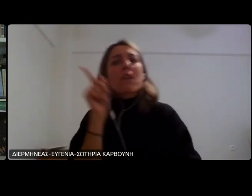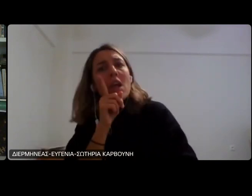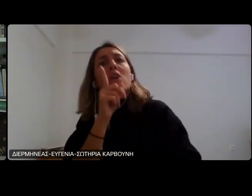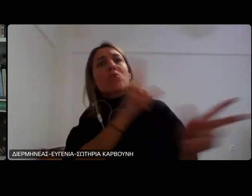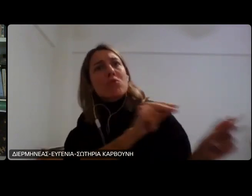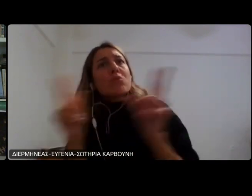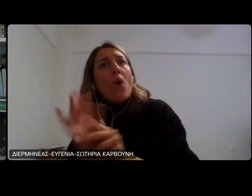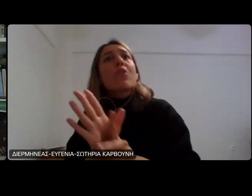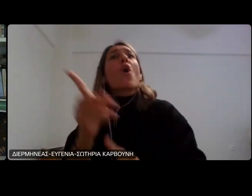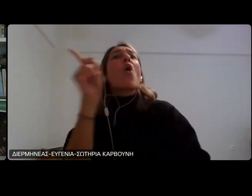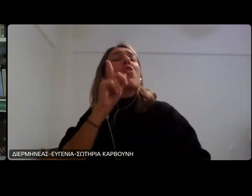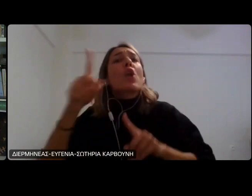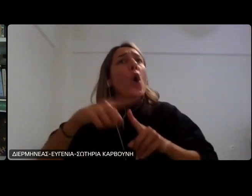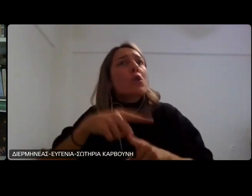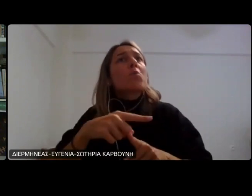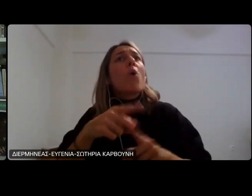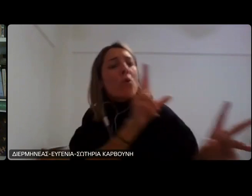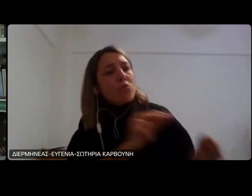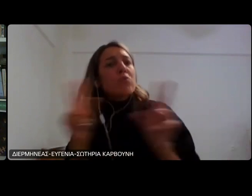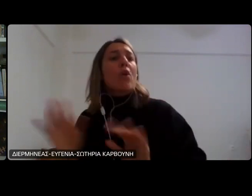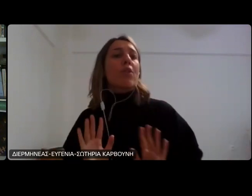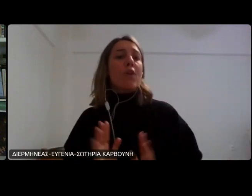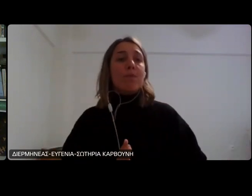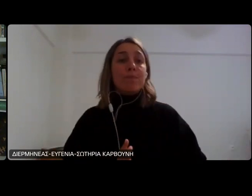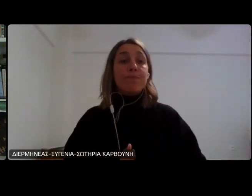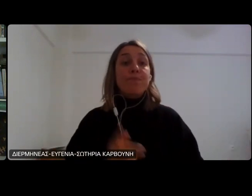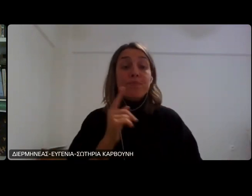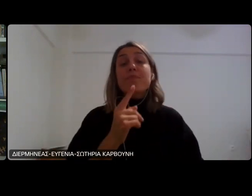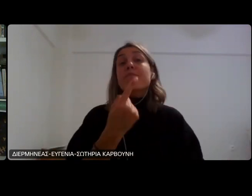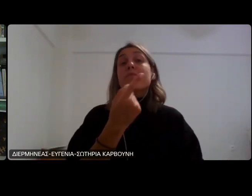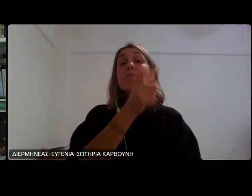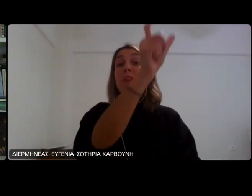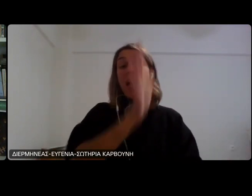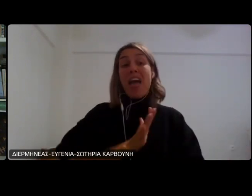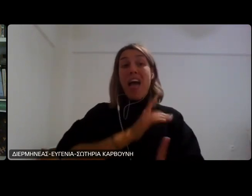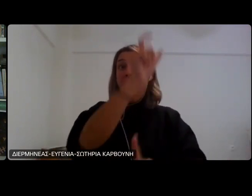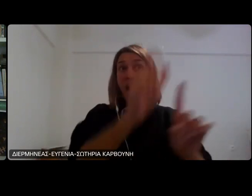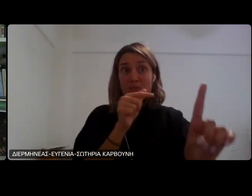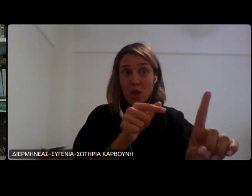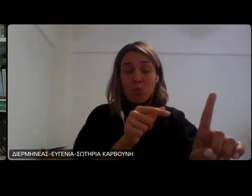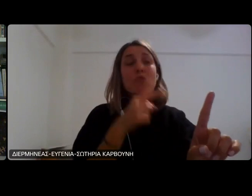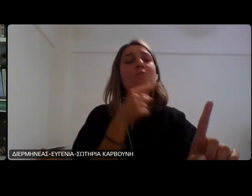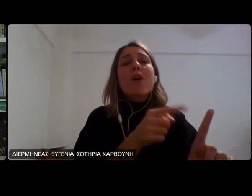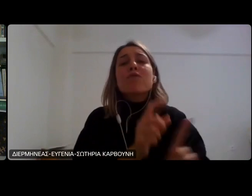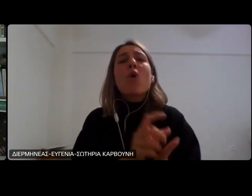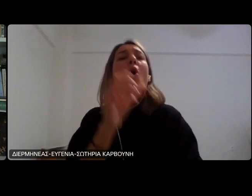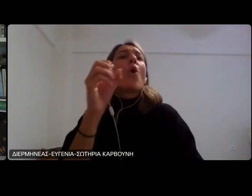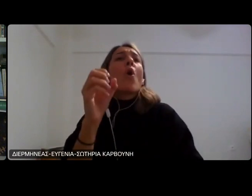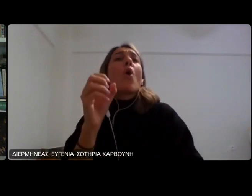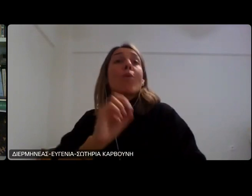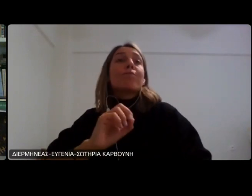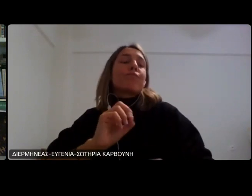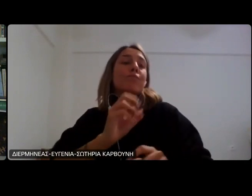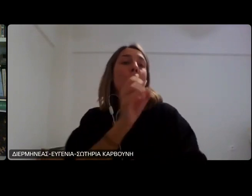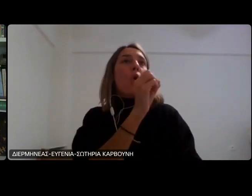άνθρωποι. Εδώ θα κάνω μια σύντομη παρένθεση. Στην ελληνική, το ουσιαστικό άνθρωπος προσφέρεται να το κρίνουμε ως δευτερόκλητο